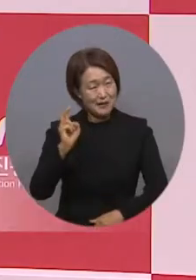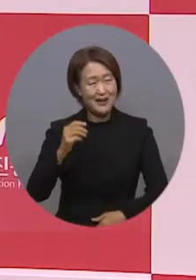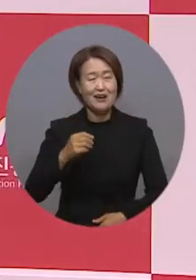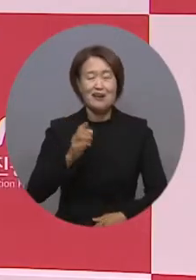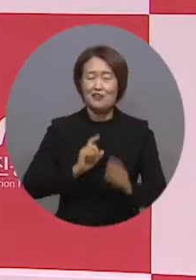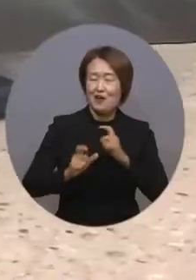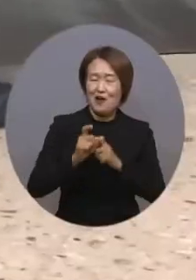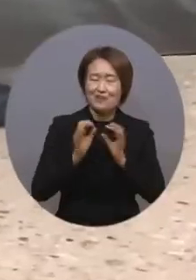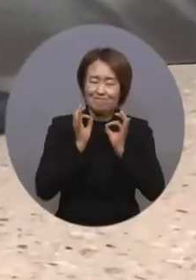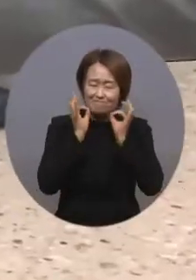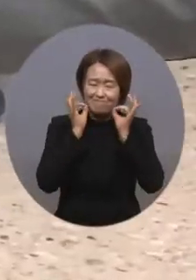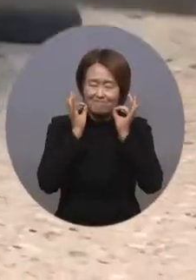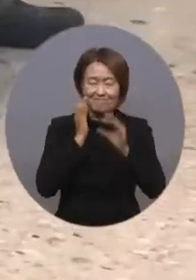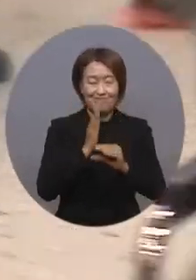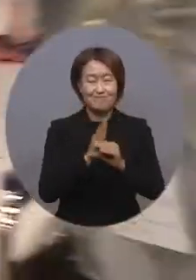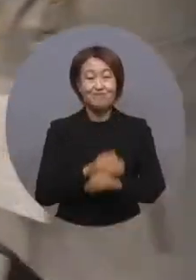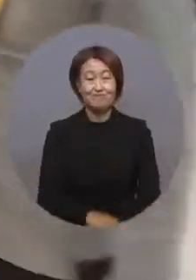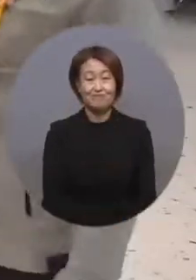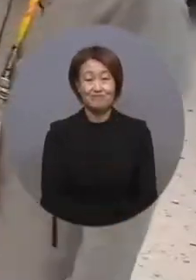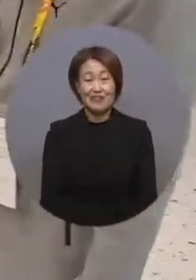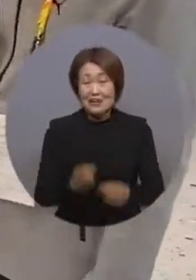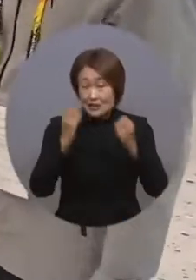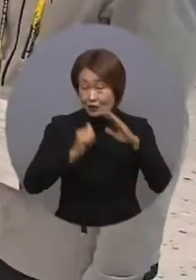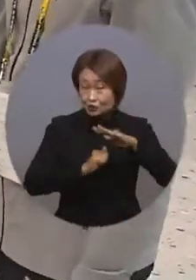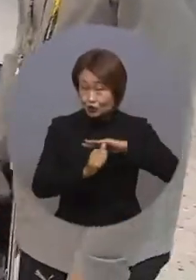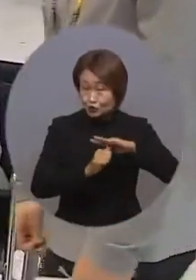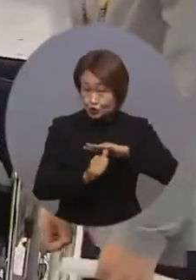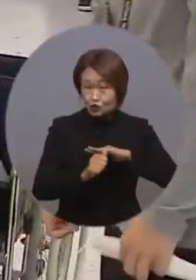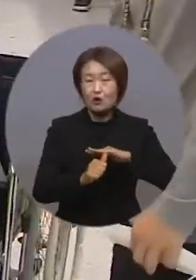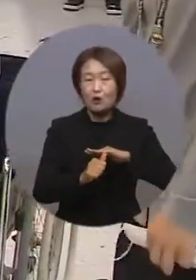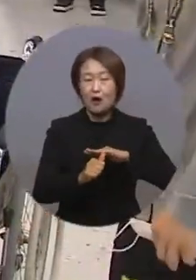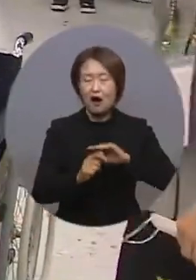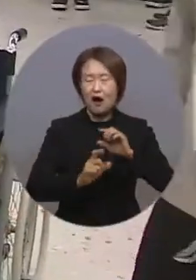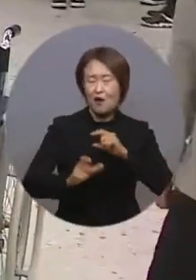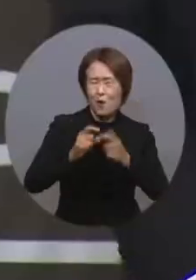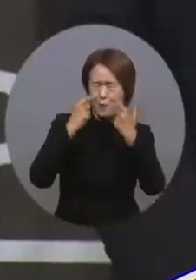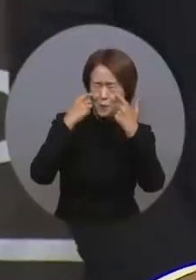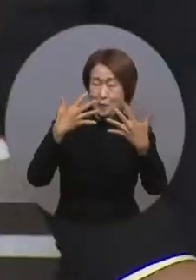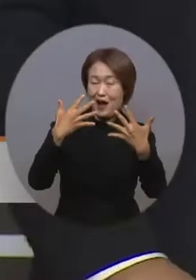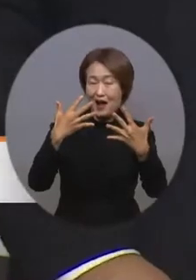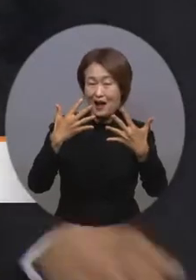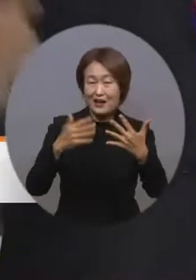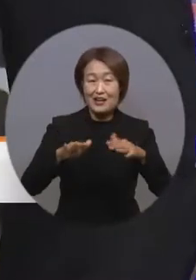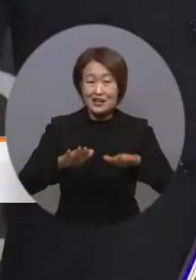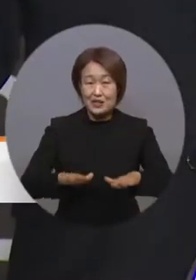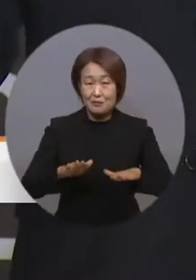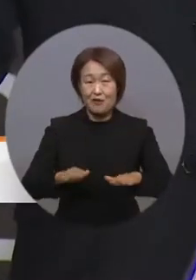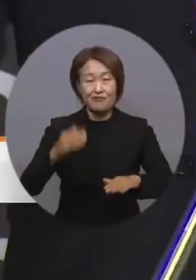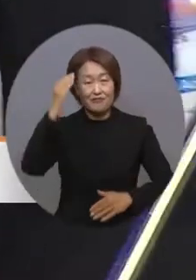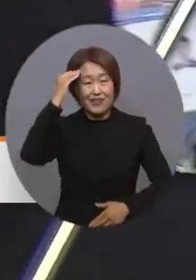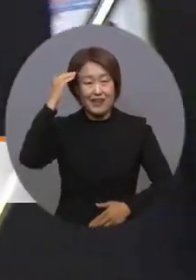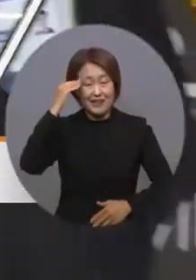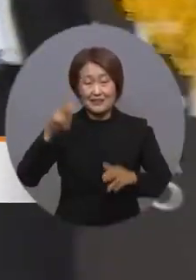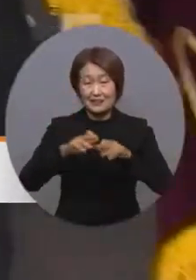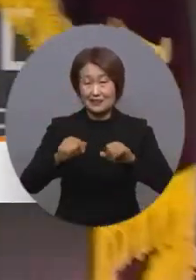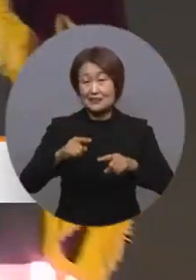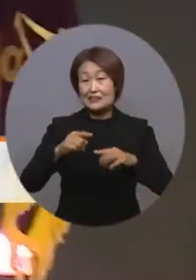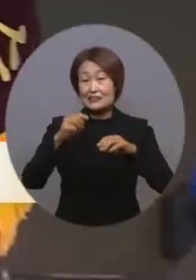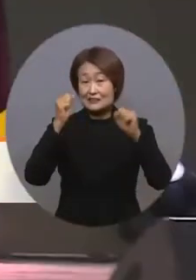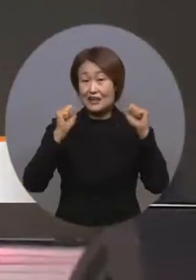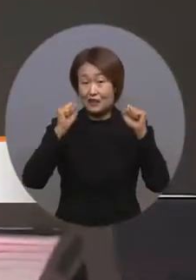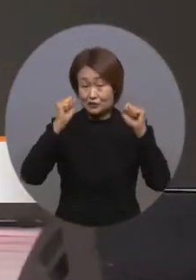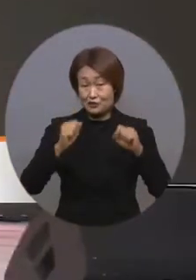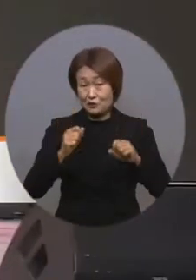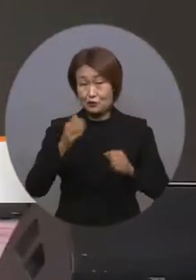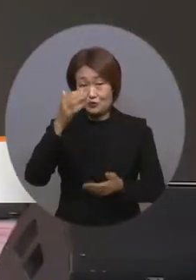열심히 뛰고 있습니다. 신예들의 성장이 돋보인 장애인체전. 이번 대회에서 대한장애인체육회 정진환 회장은 새로운